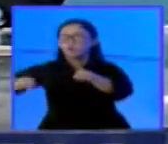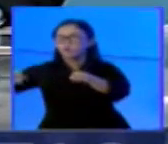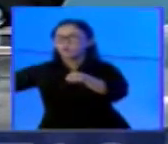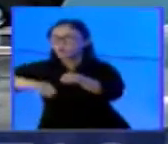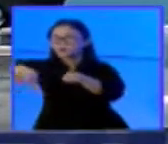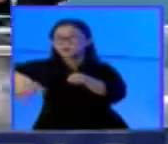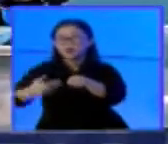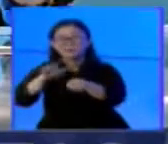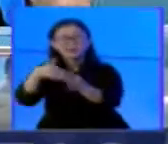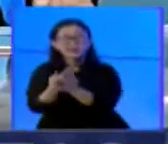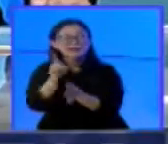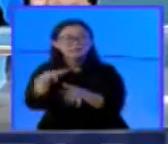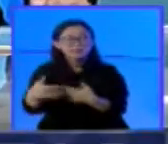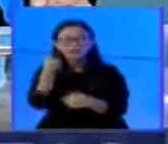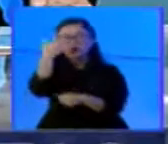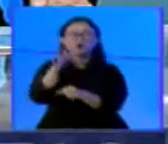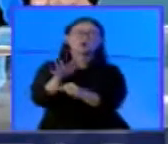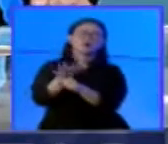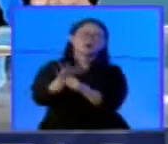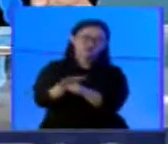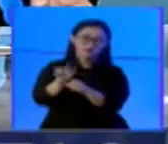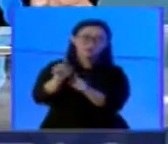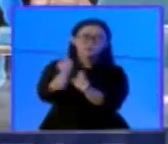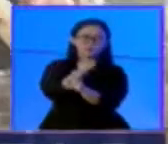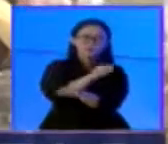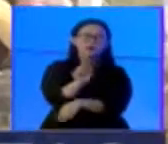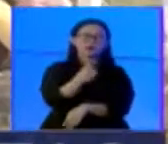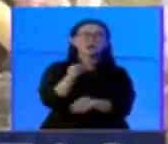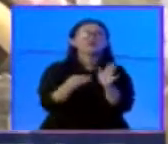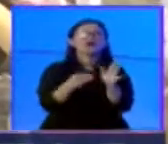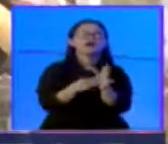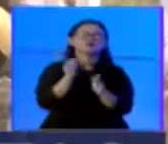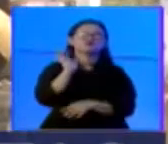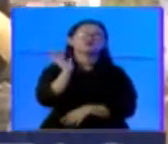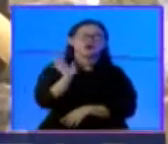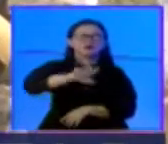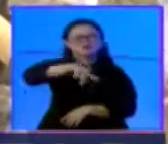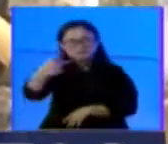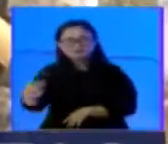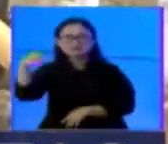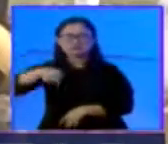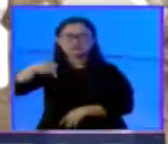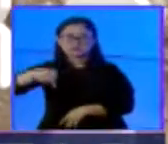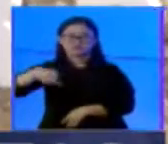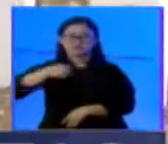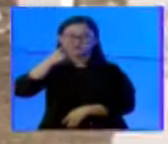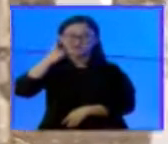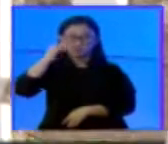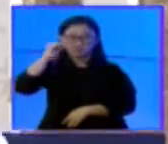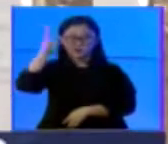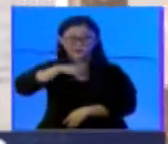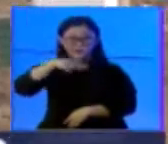pasien kofit nineteen yang sudah dimakamkan sejak Maret lalu Hai Selasa pagi satu jenazah